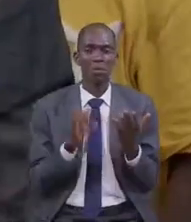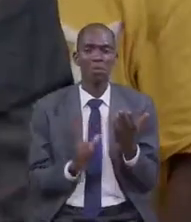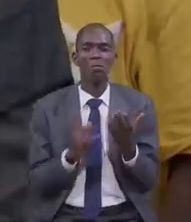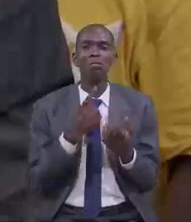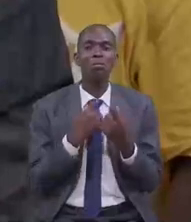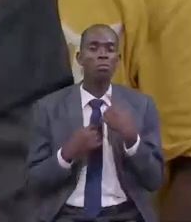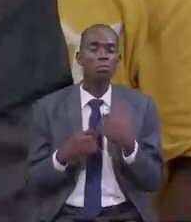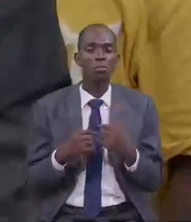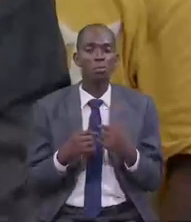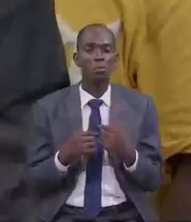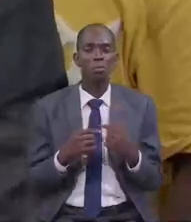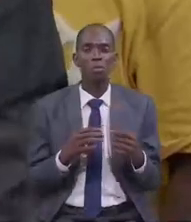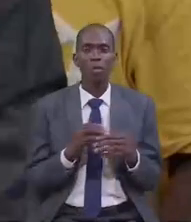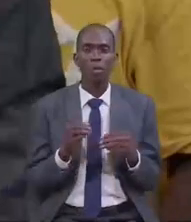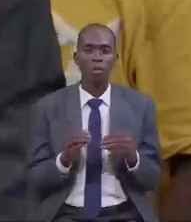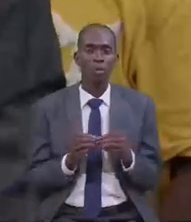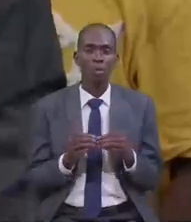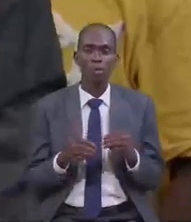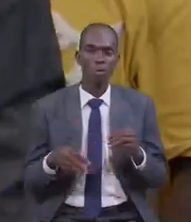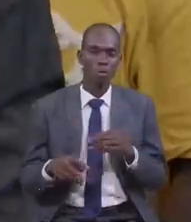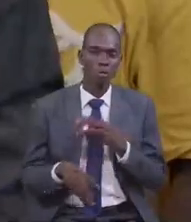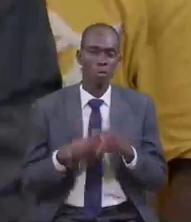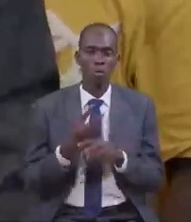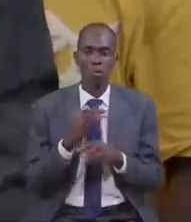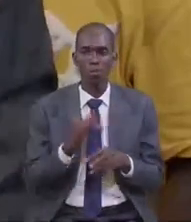Il n'y a pas de mondanité.